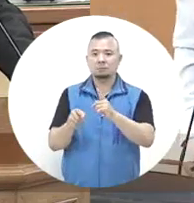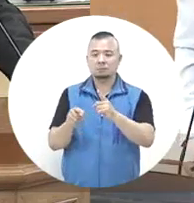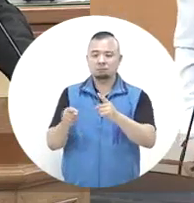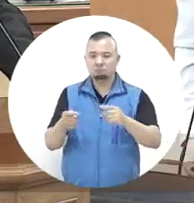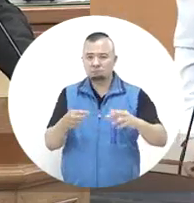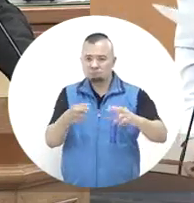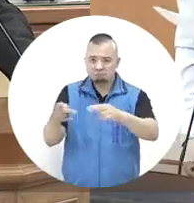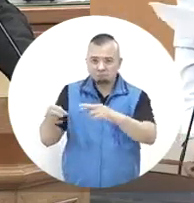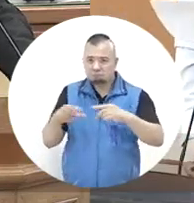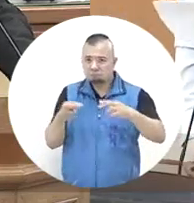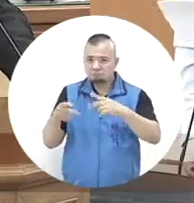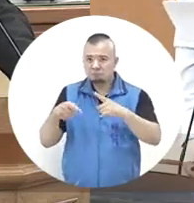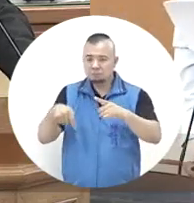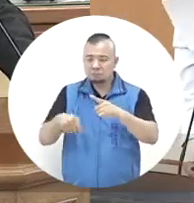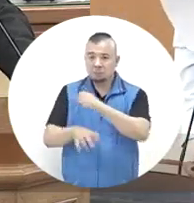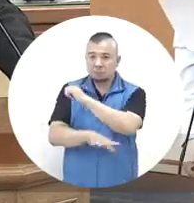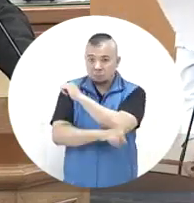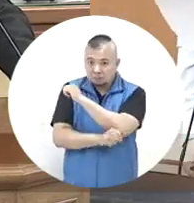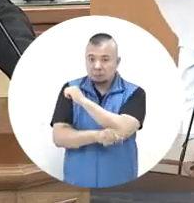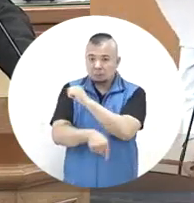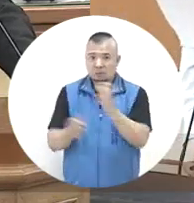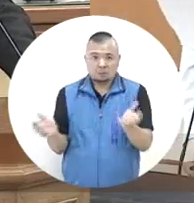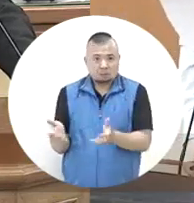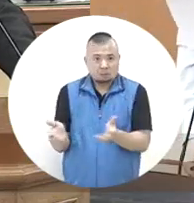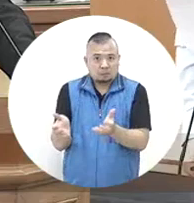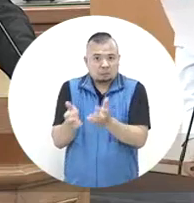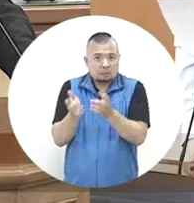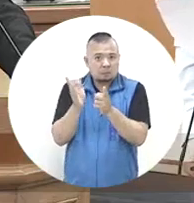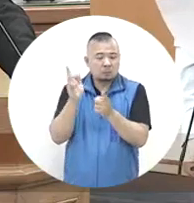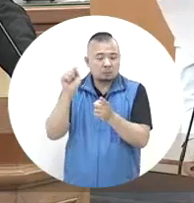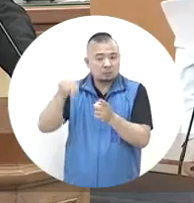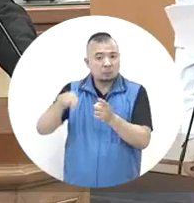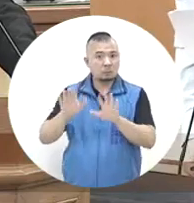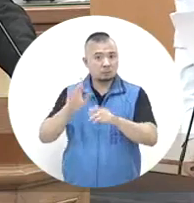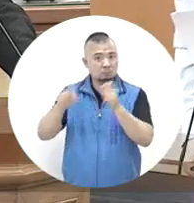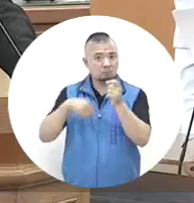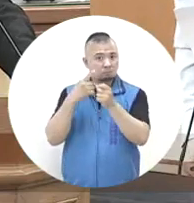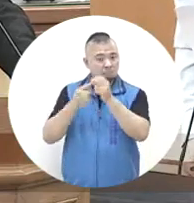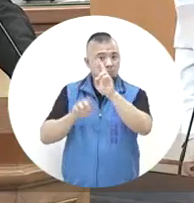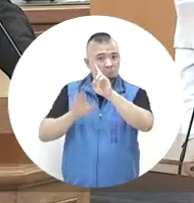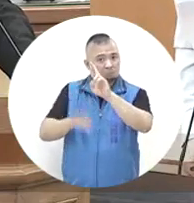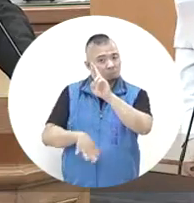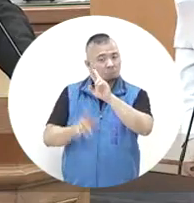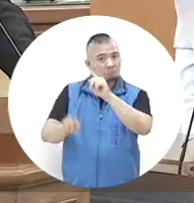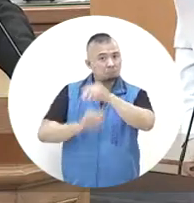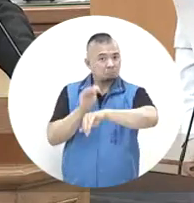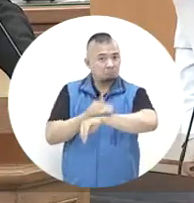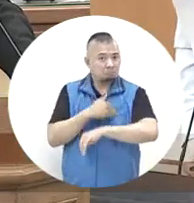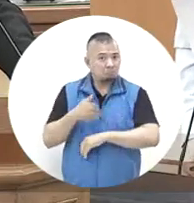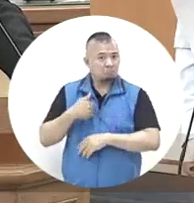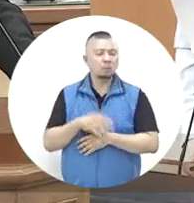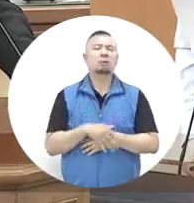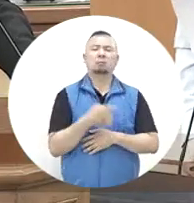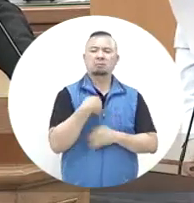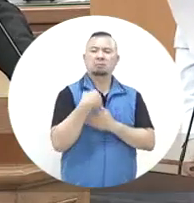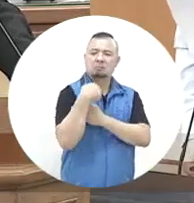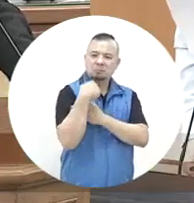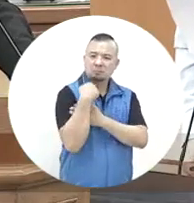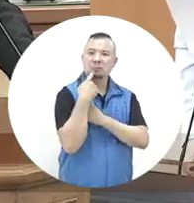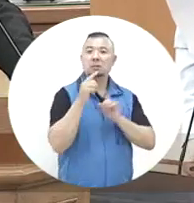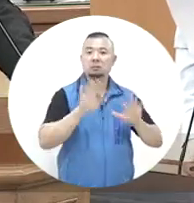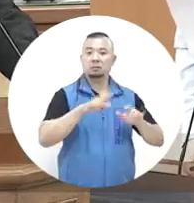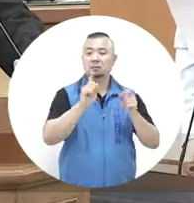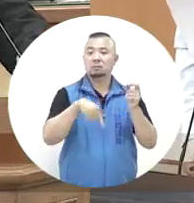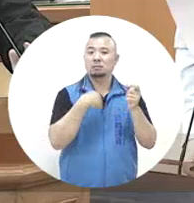是可以，市长有没有信心啊，这主体工程今年底可以完成？ 我会全力以赴。我们预估，因为我们今年